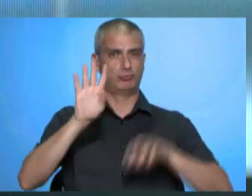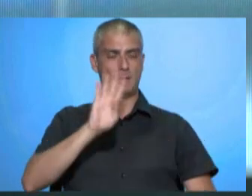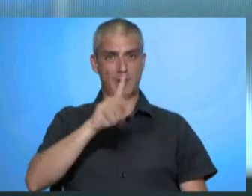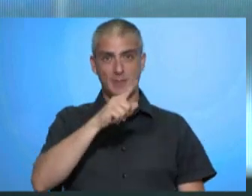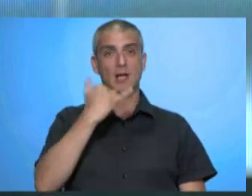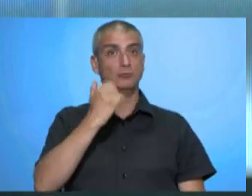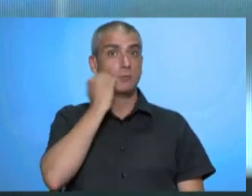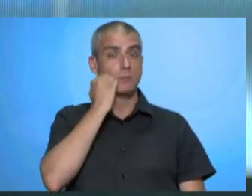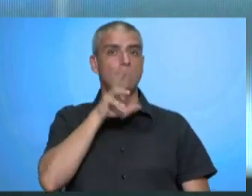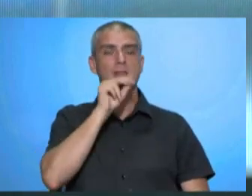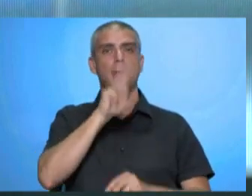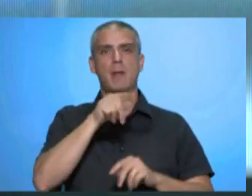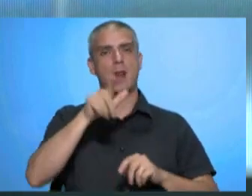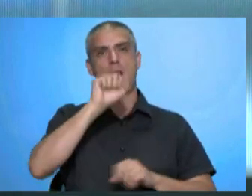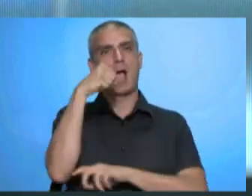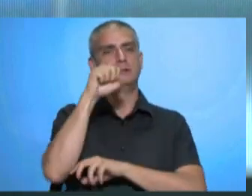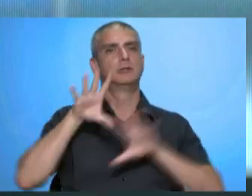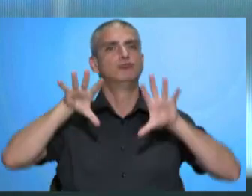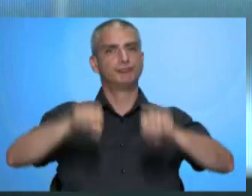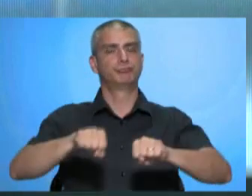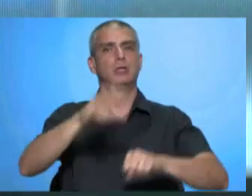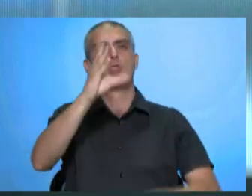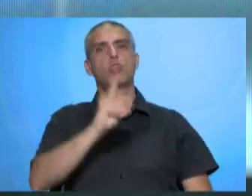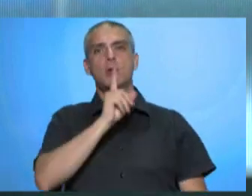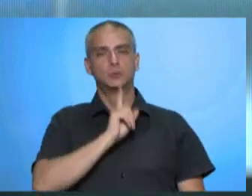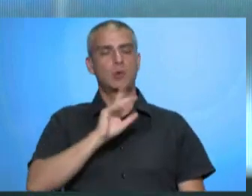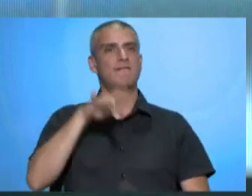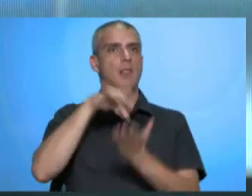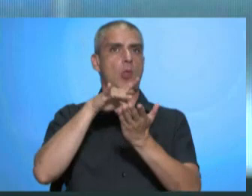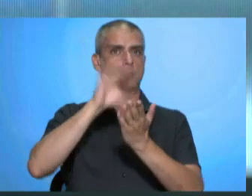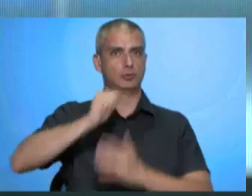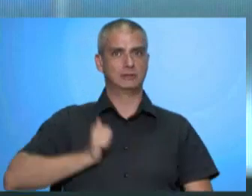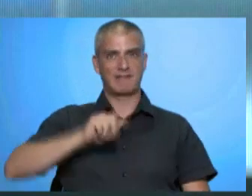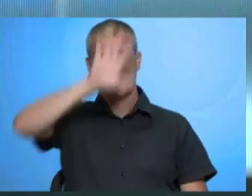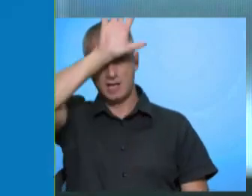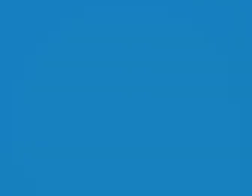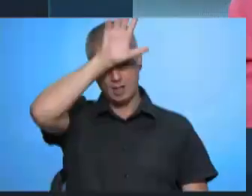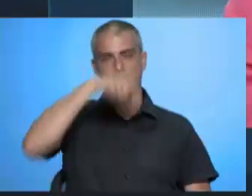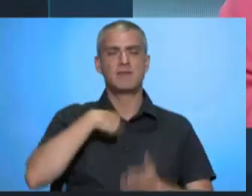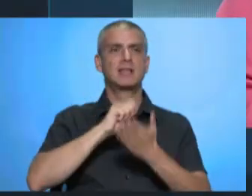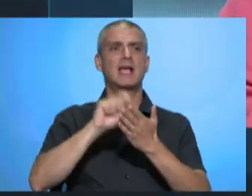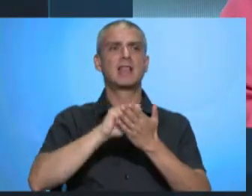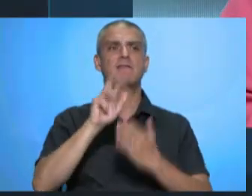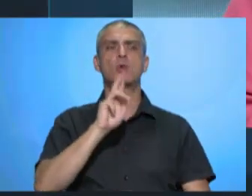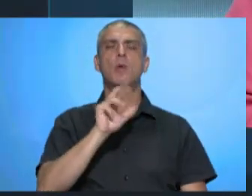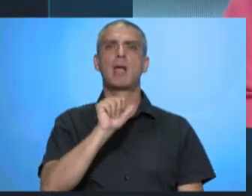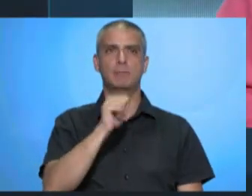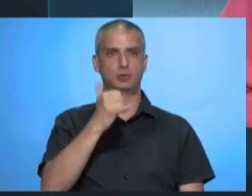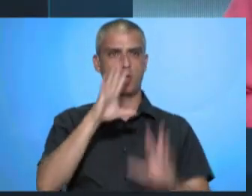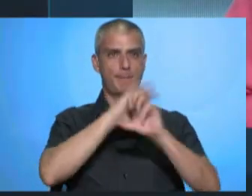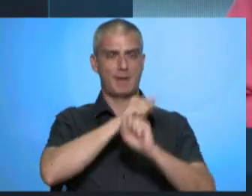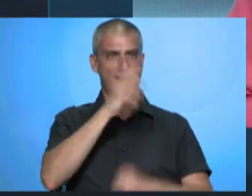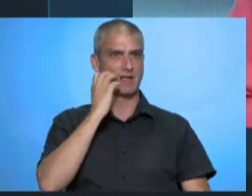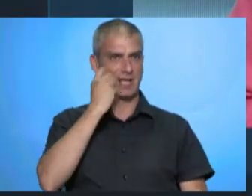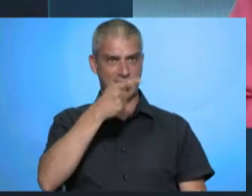בזה בדיוק, השתלטות אסד דרום סוריה, בנוכחות האיראנית שם, ואנחנו איתכם, כתבינו רובי אמרשלג הערב בכינרת,